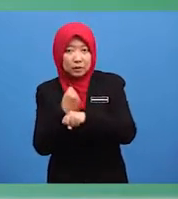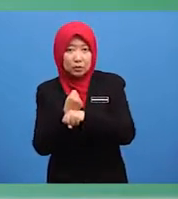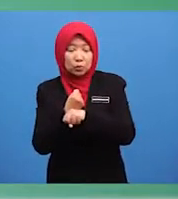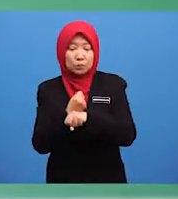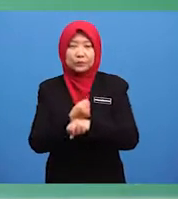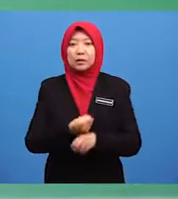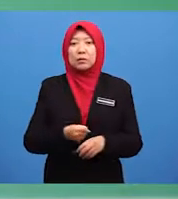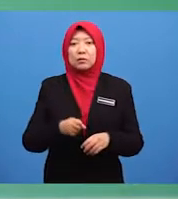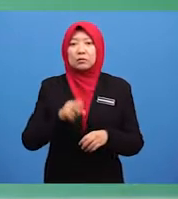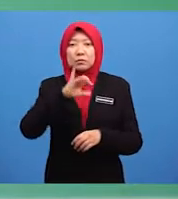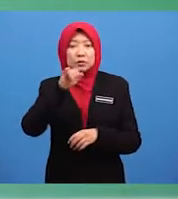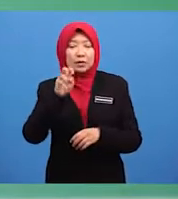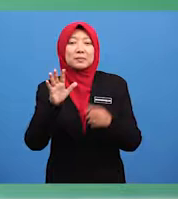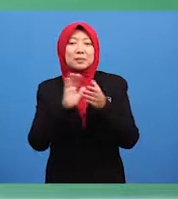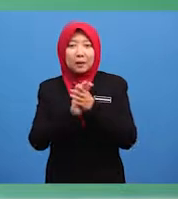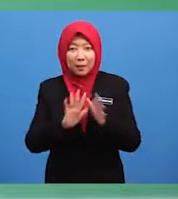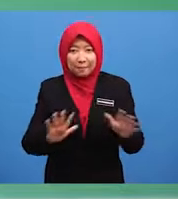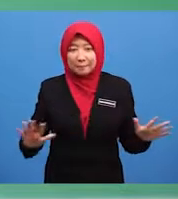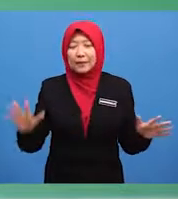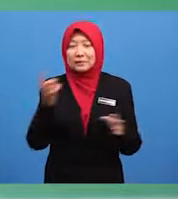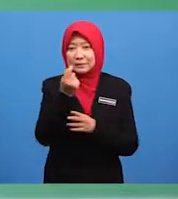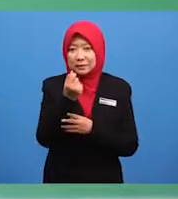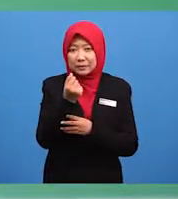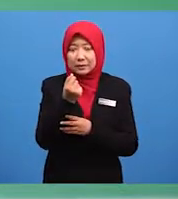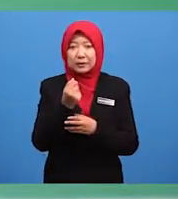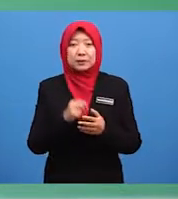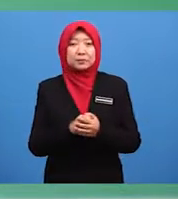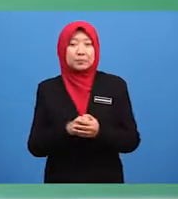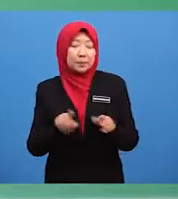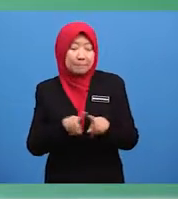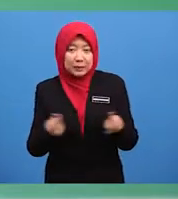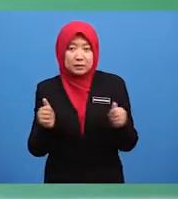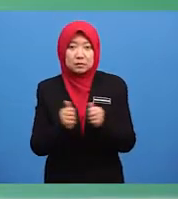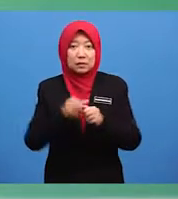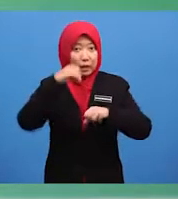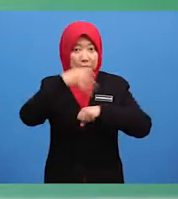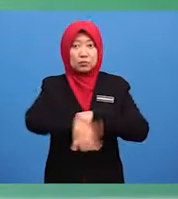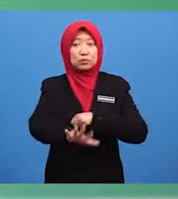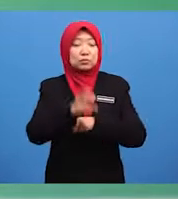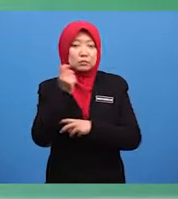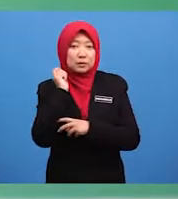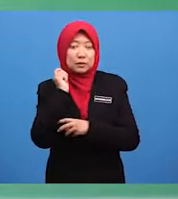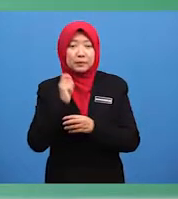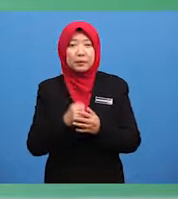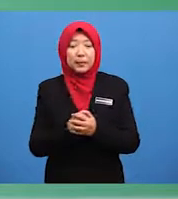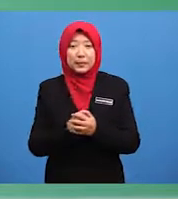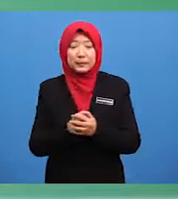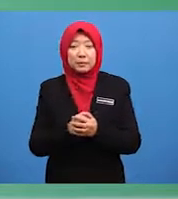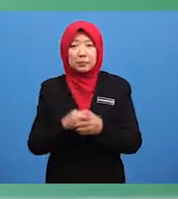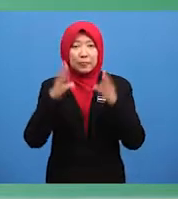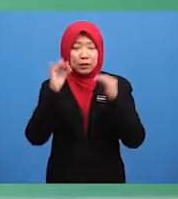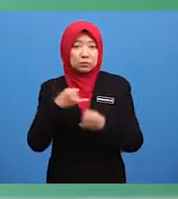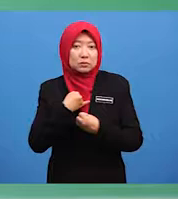di jeram lebih selamat sedikit berbanding kawasan air terjun. Sekali lagi, cikgu